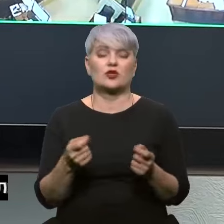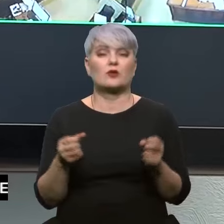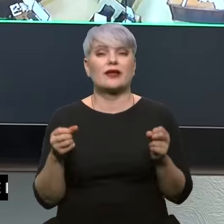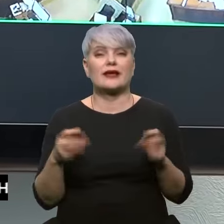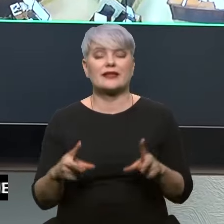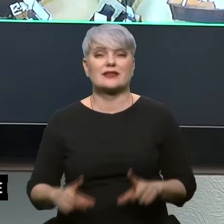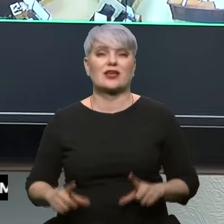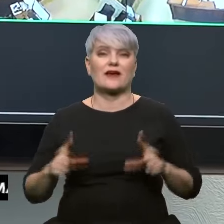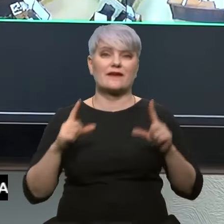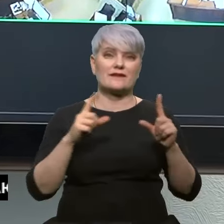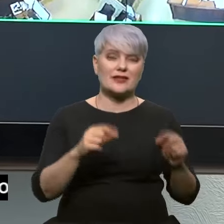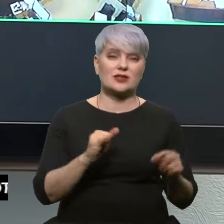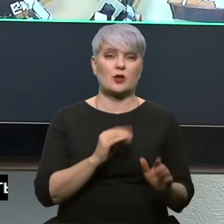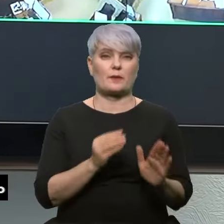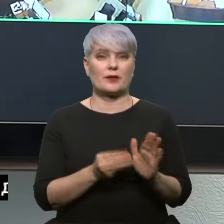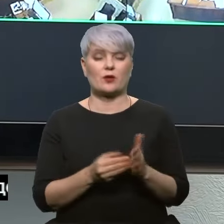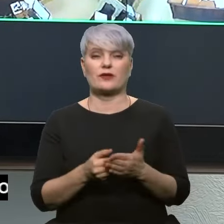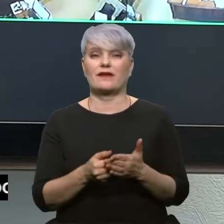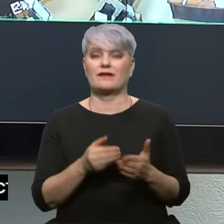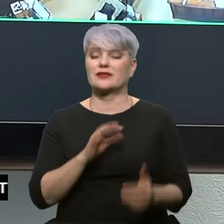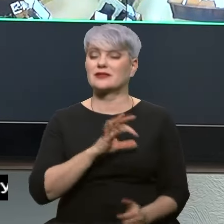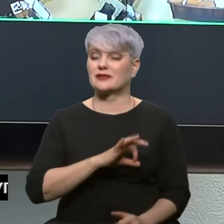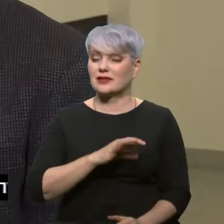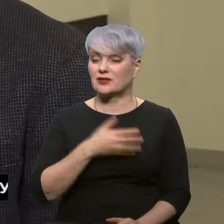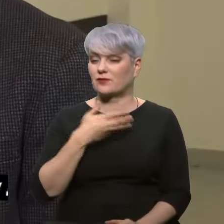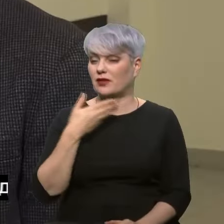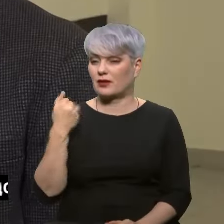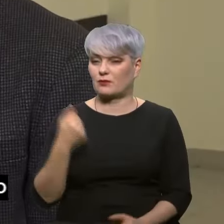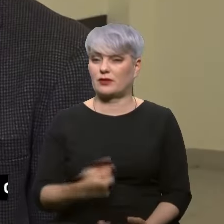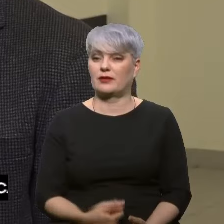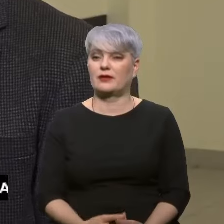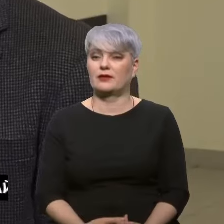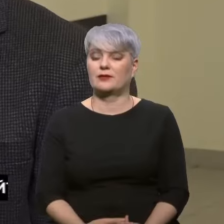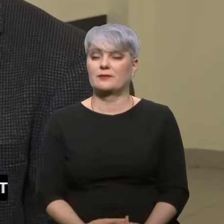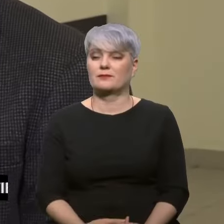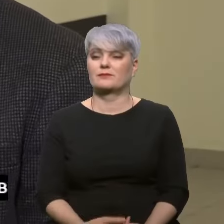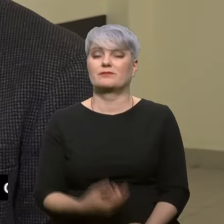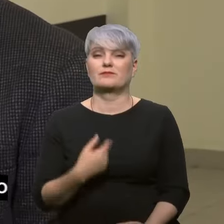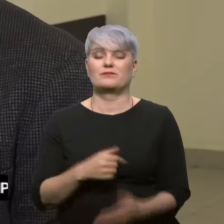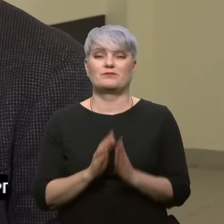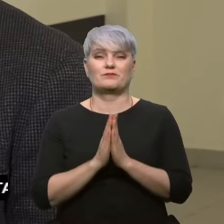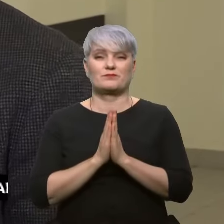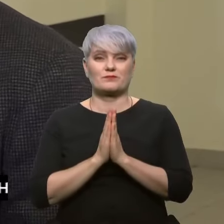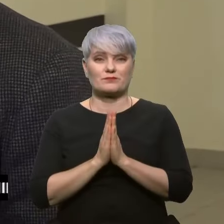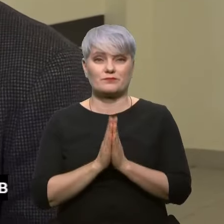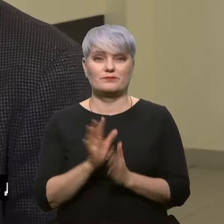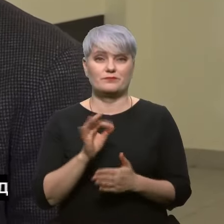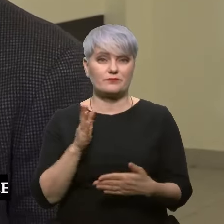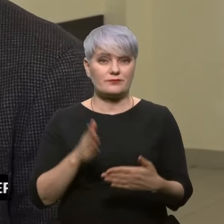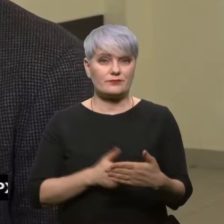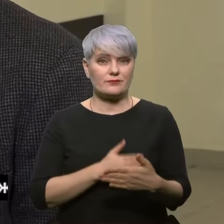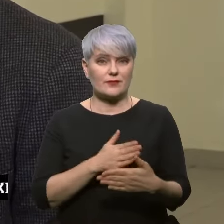ризиків виїзду та переховування від слідства немає. Ми клопотали про